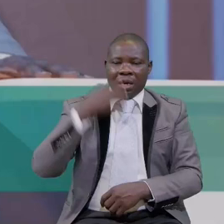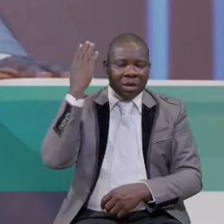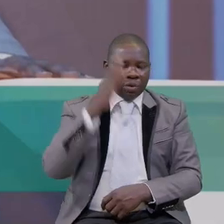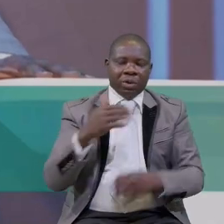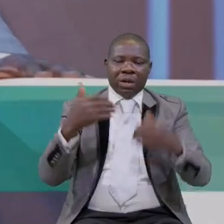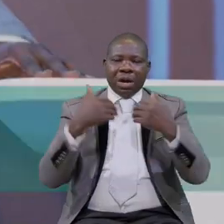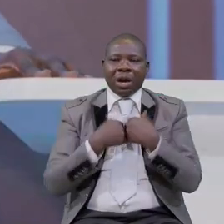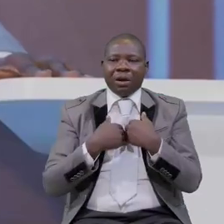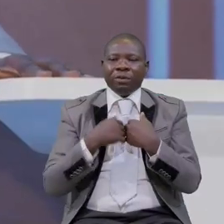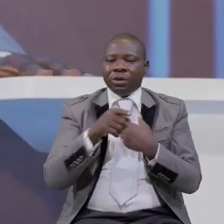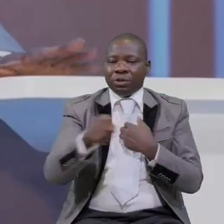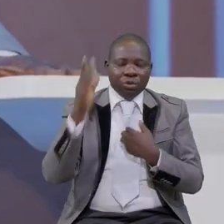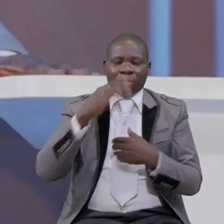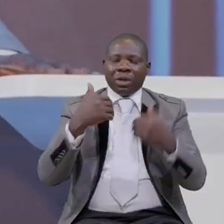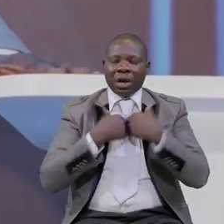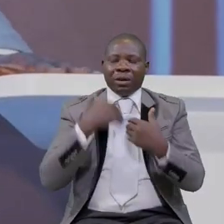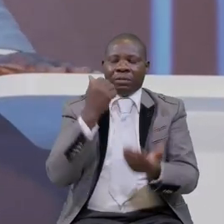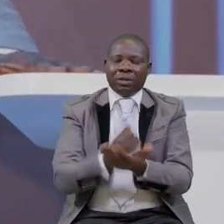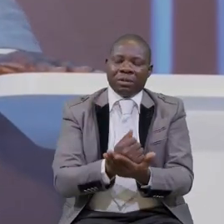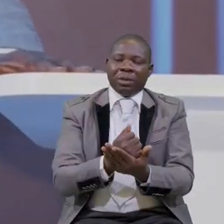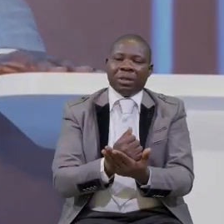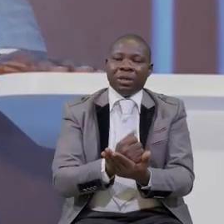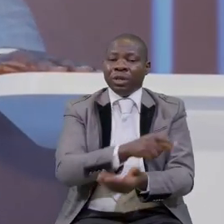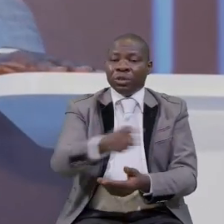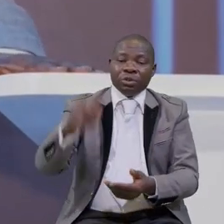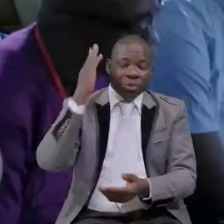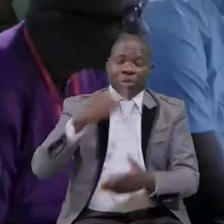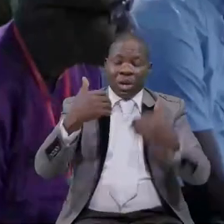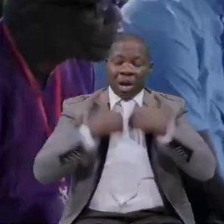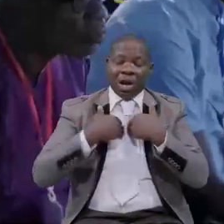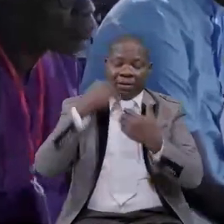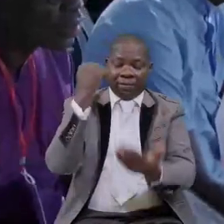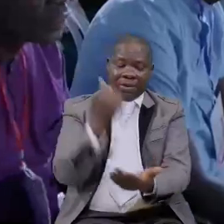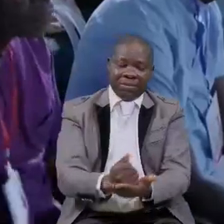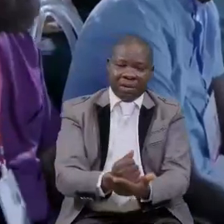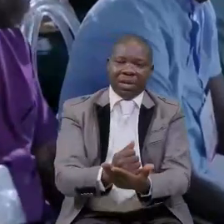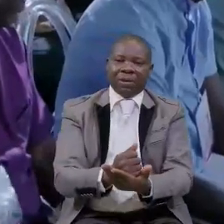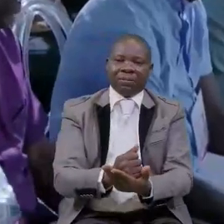que j'aurai, tu l'auras. Tu l'auras.